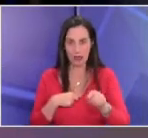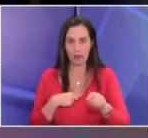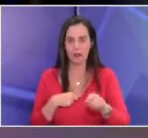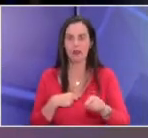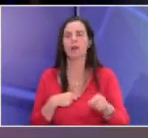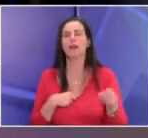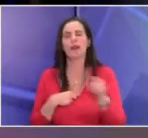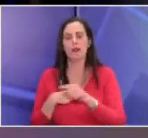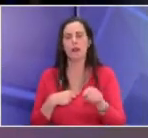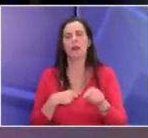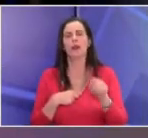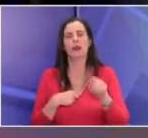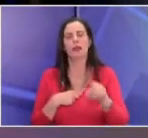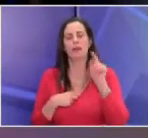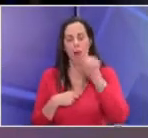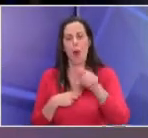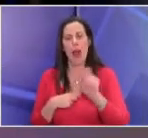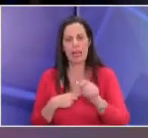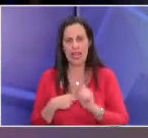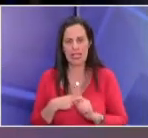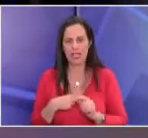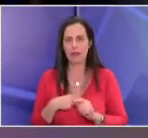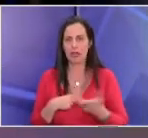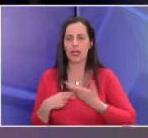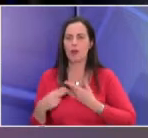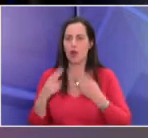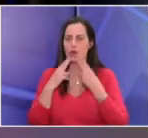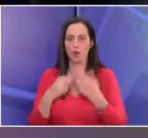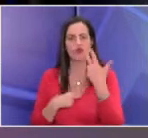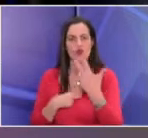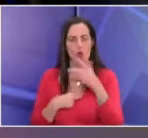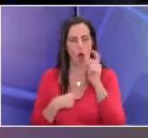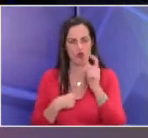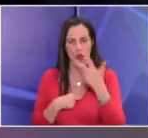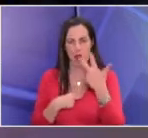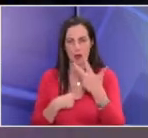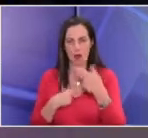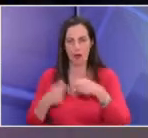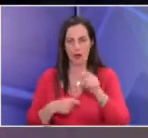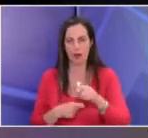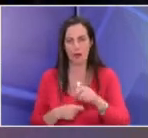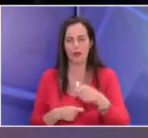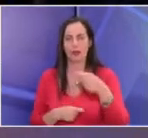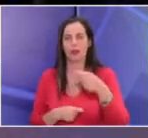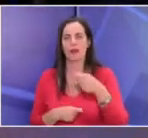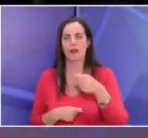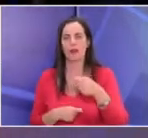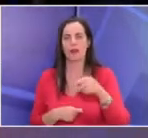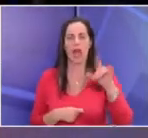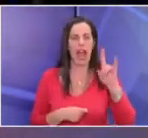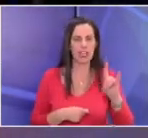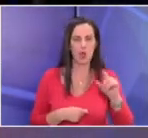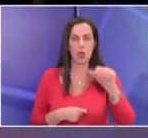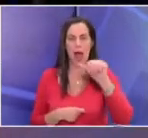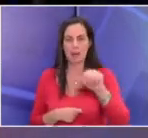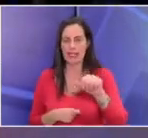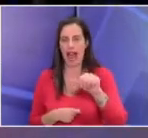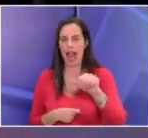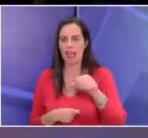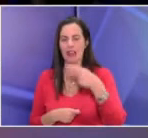מה, למדנו. יש אבא ואימא. קומבינות, זה הפתרון, אבל תגיד לי מה עושים. מה אני צריך לבוא ולהגיד